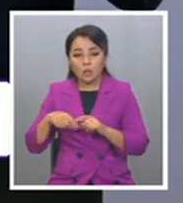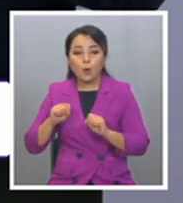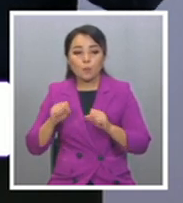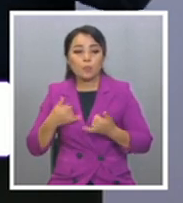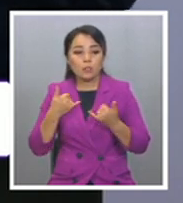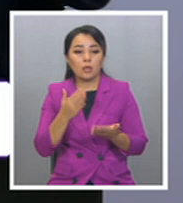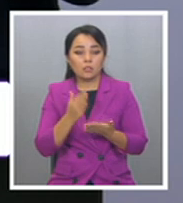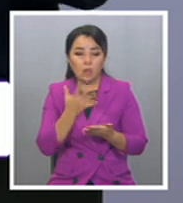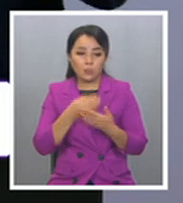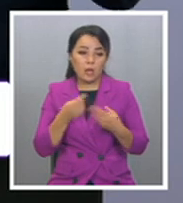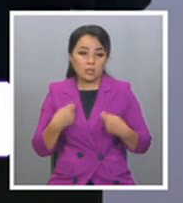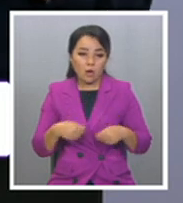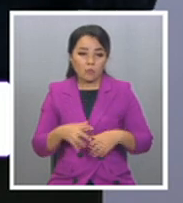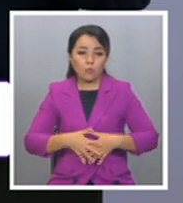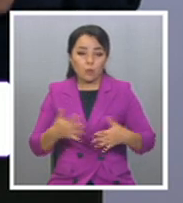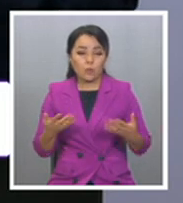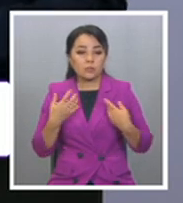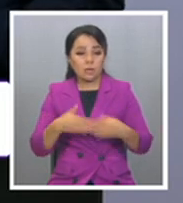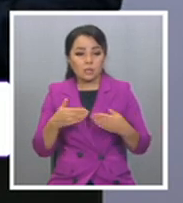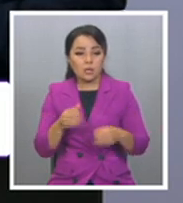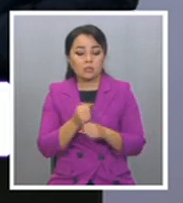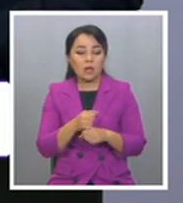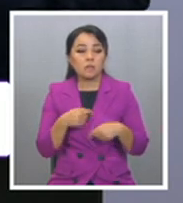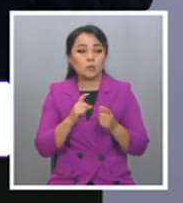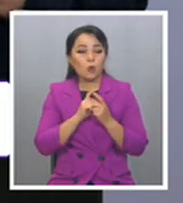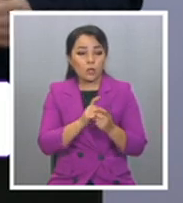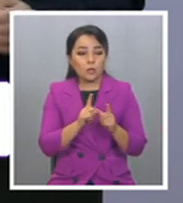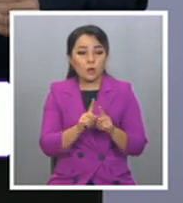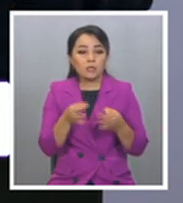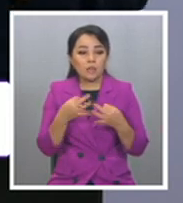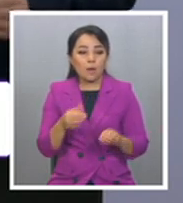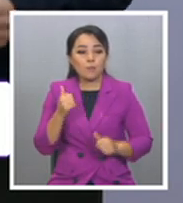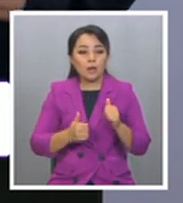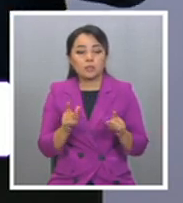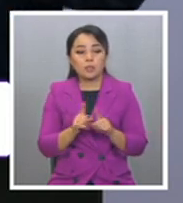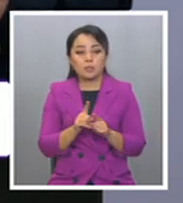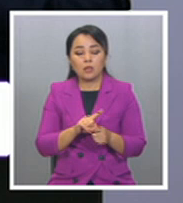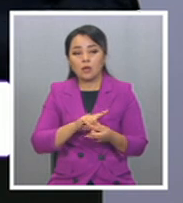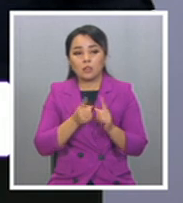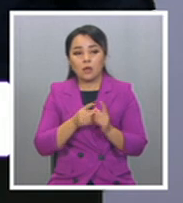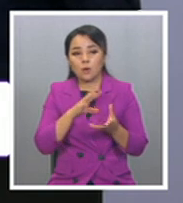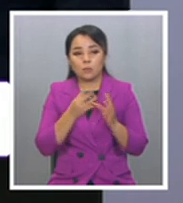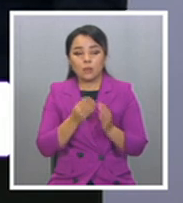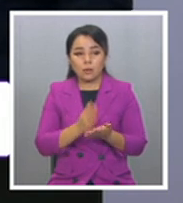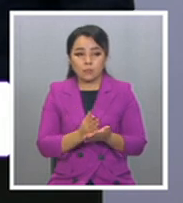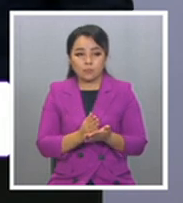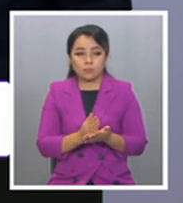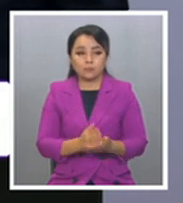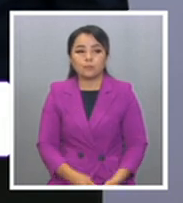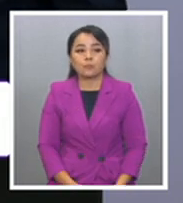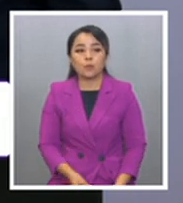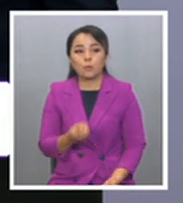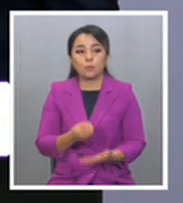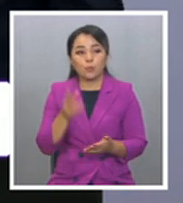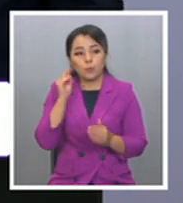өзінің тауарын көп өткізу үшін күресі барысында еркін бәсекелестік қалыптасады. Құрметті оқушылар,